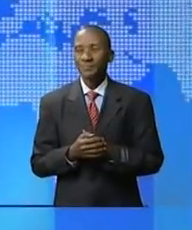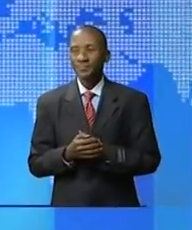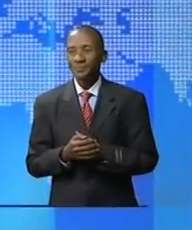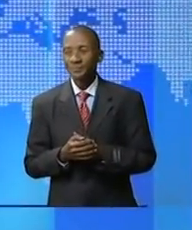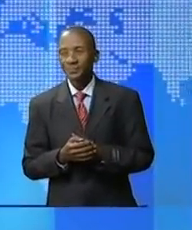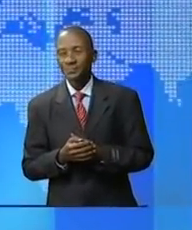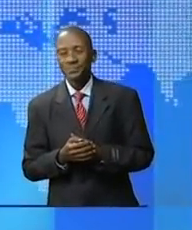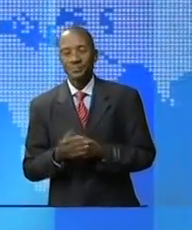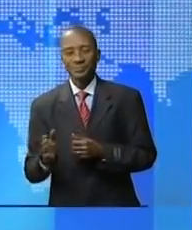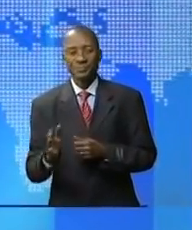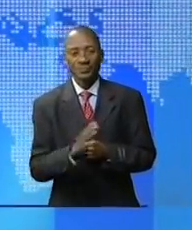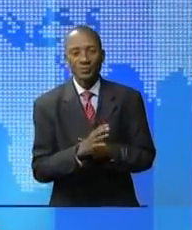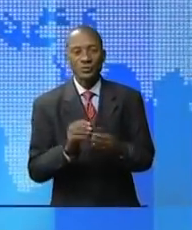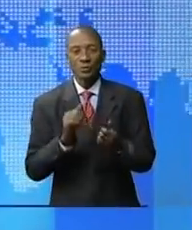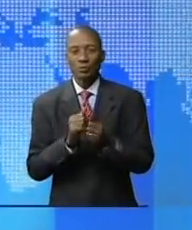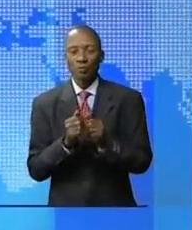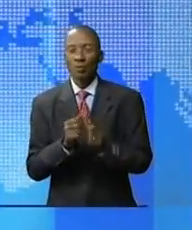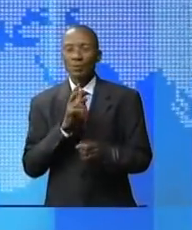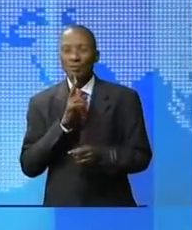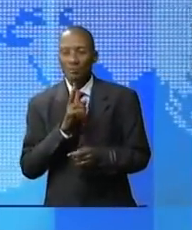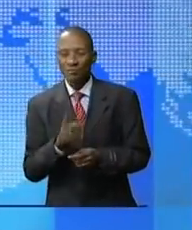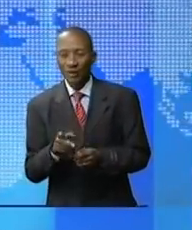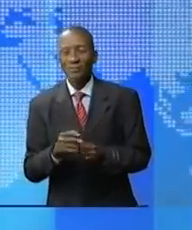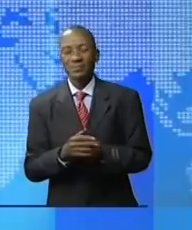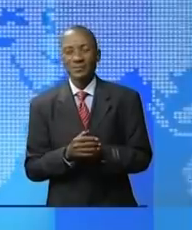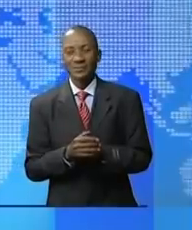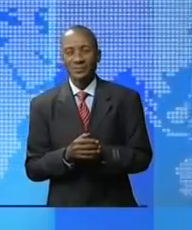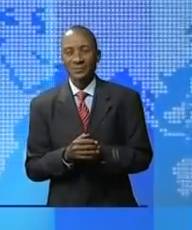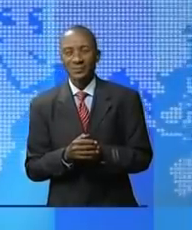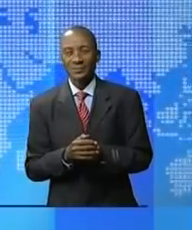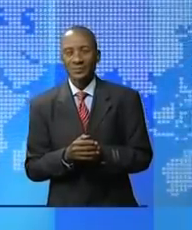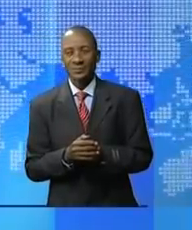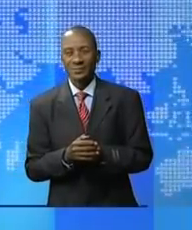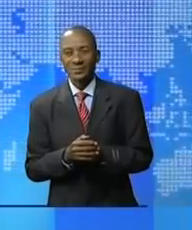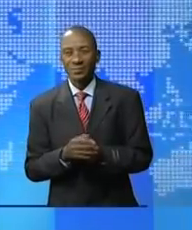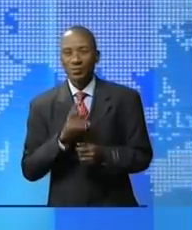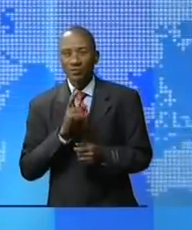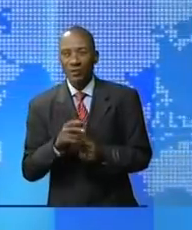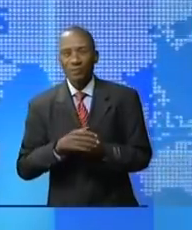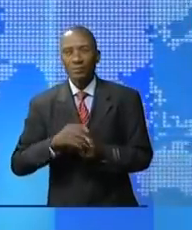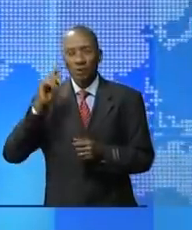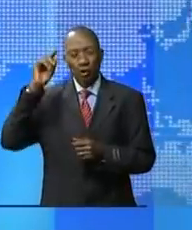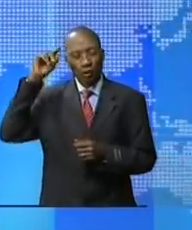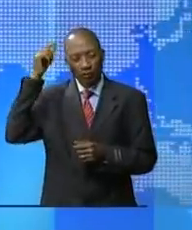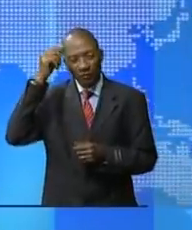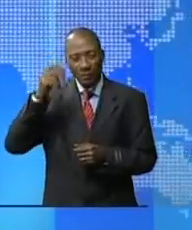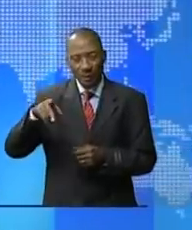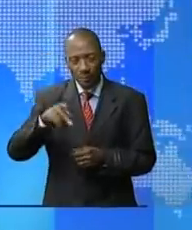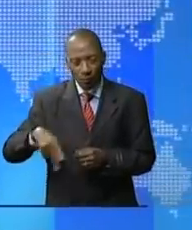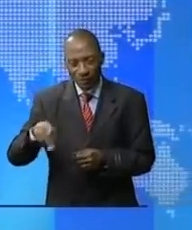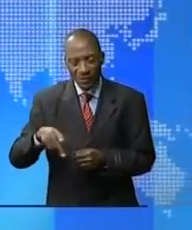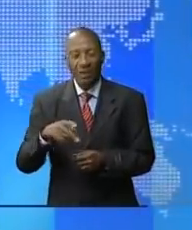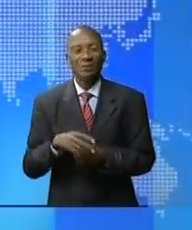Une réalité qui ne se produit pas souvent en province, cela grogne au sein du gouvernement provincial de l'Omami. Outre le membre